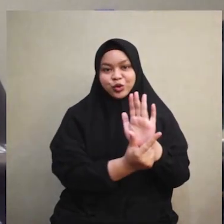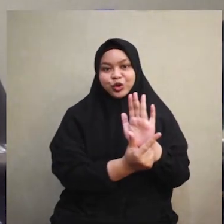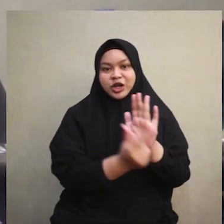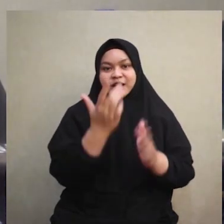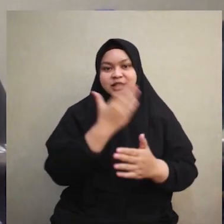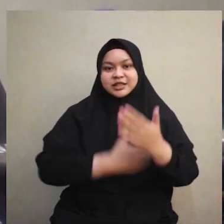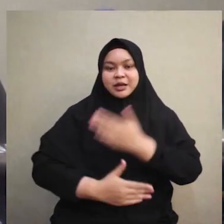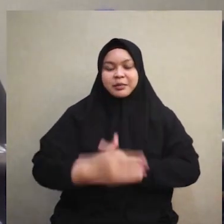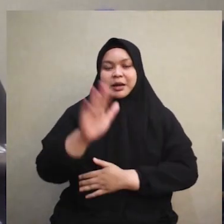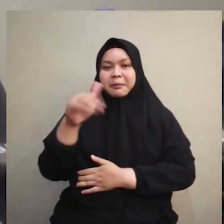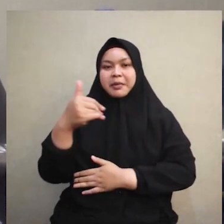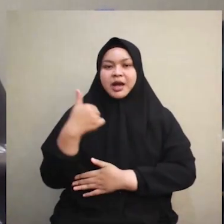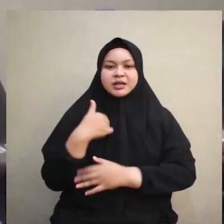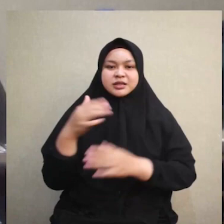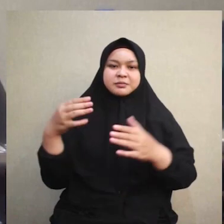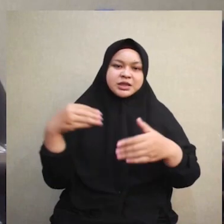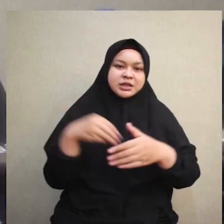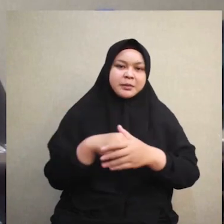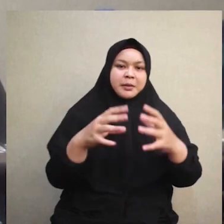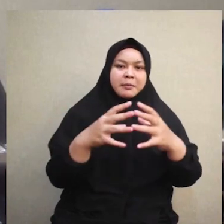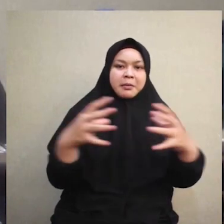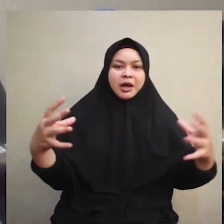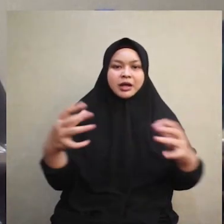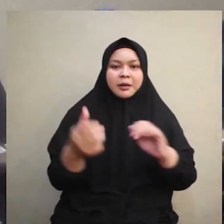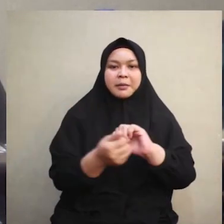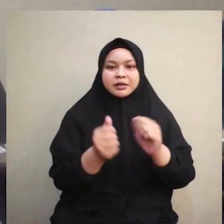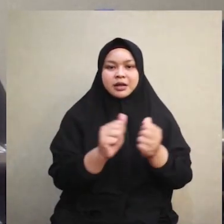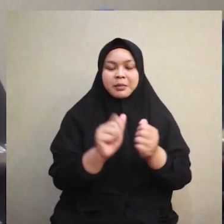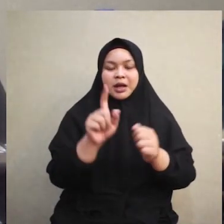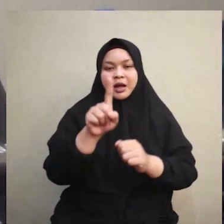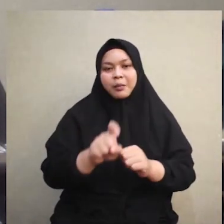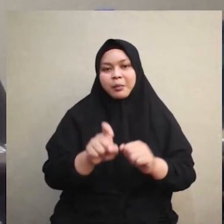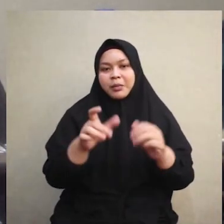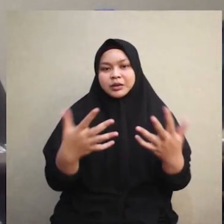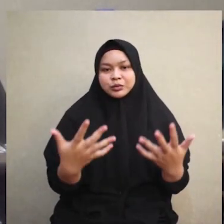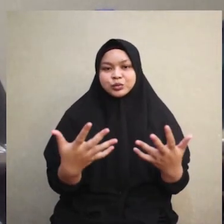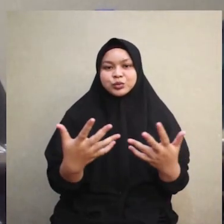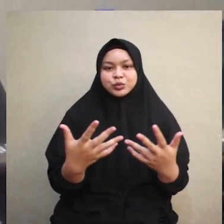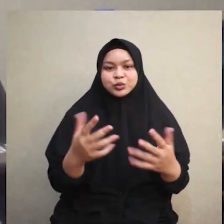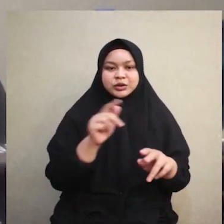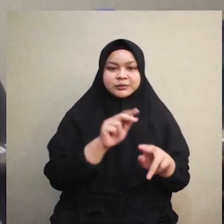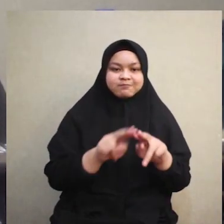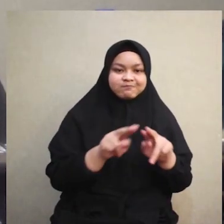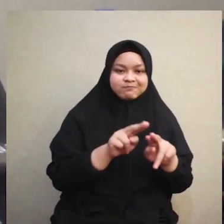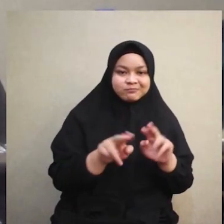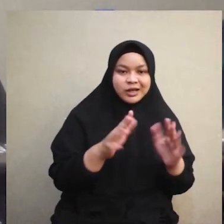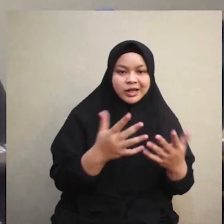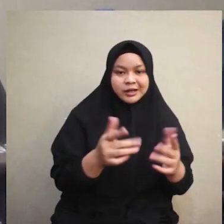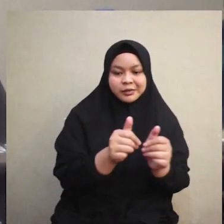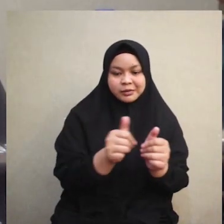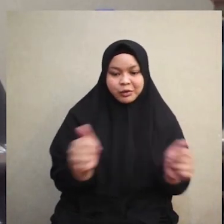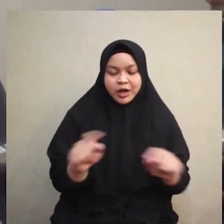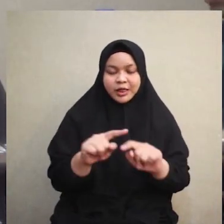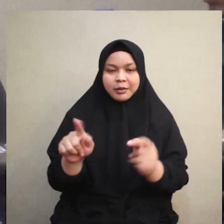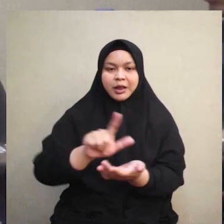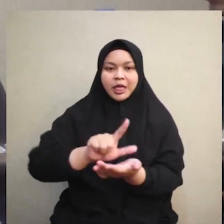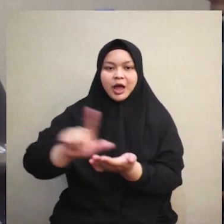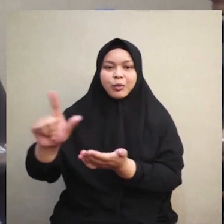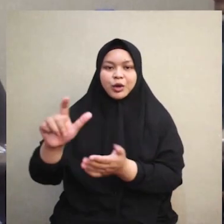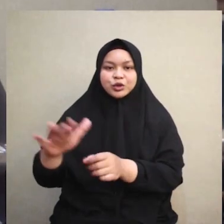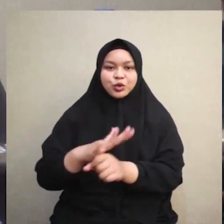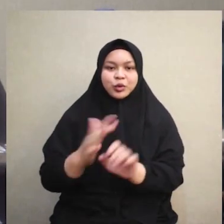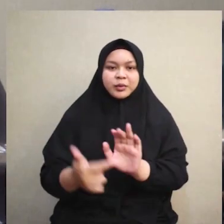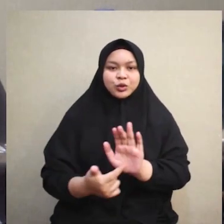masih menyimpan banyak apa persoalan yang perlu dibenahi tapi laporan itu cukup menunjukkan